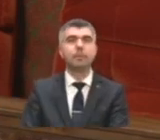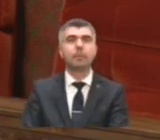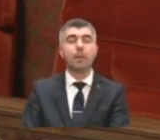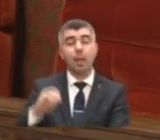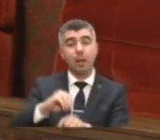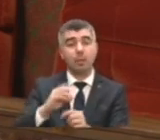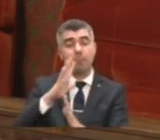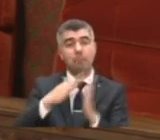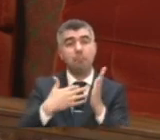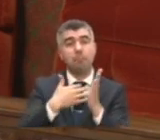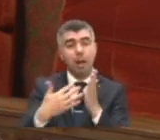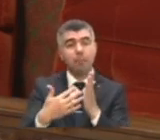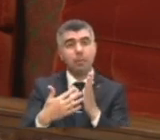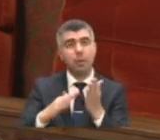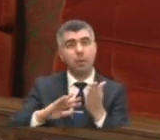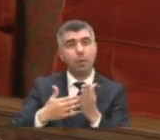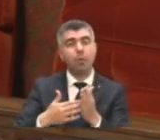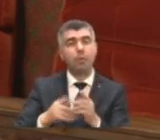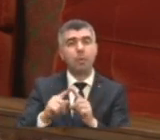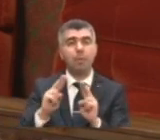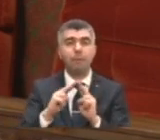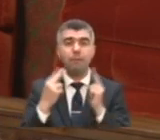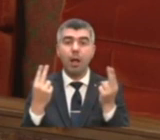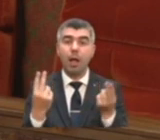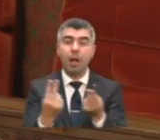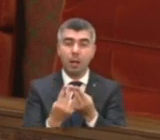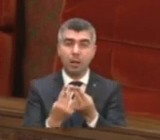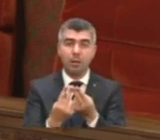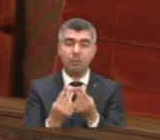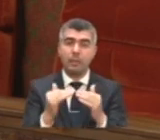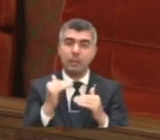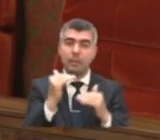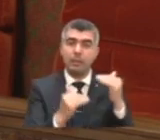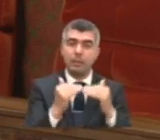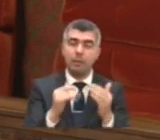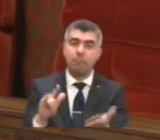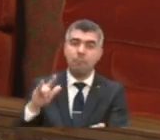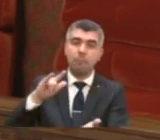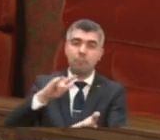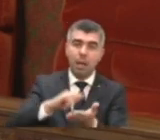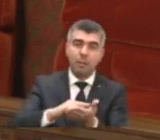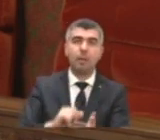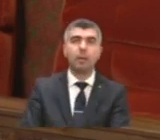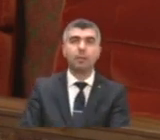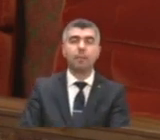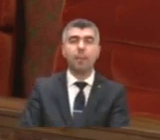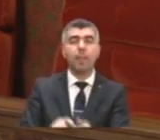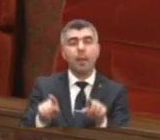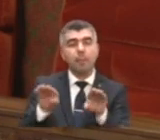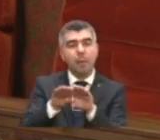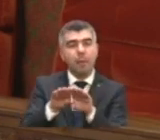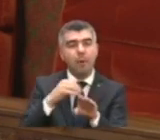هو مرجعيه خاصه بالمنظمه الدوليه عفوا تتقيم جوده المطارات مقارنه مع مستوى